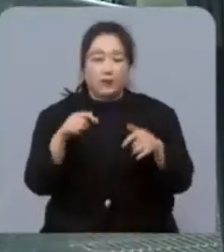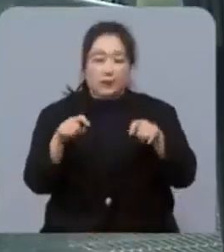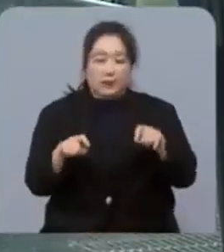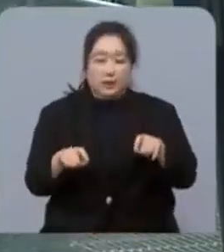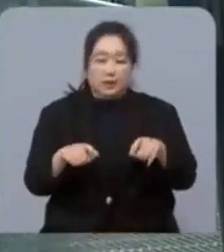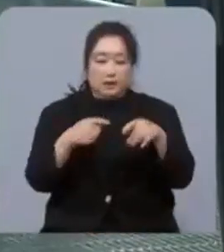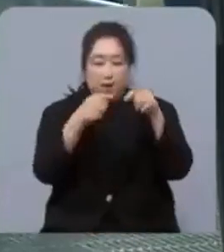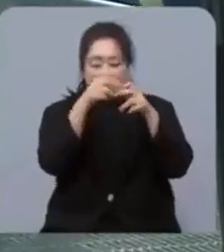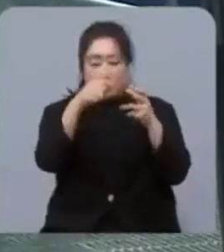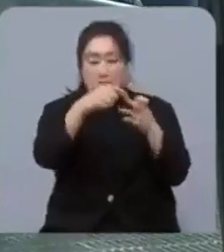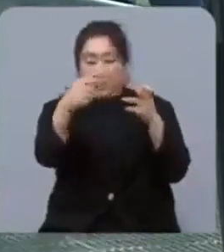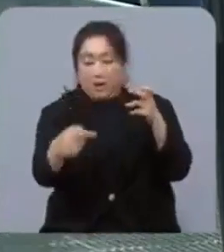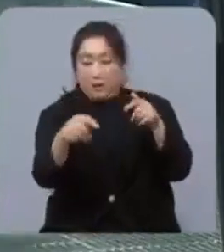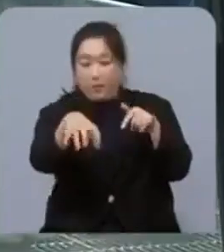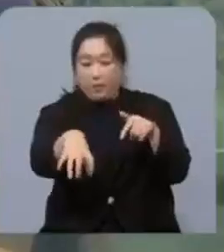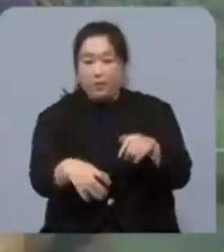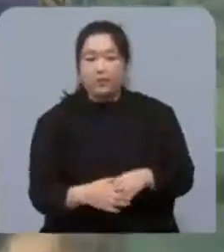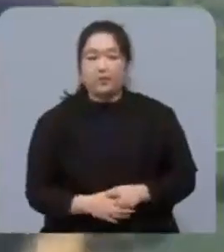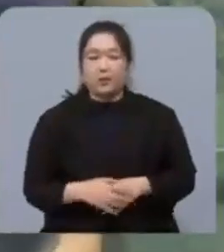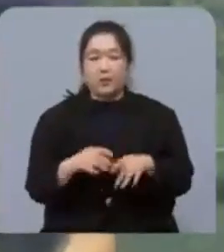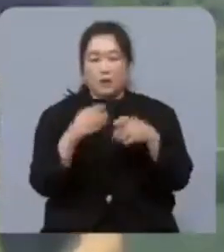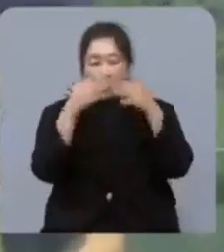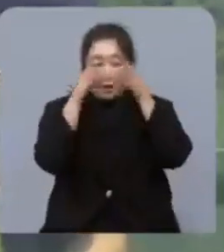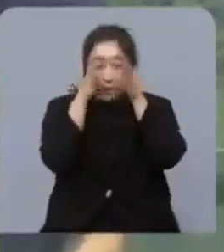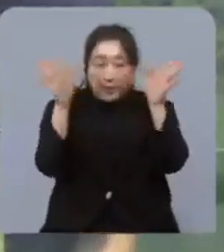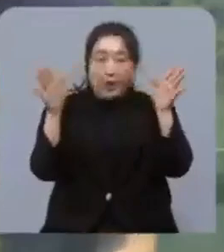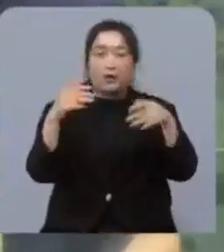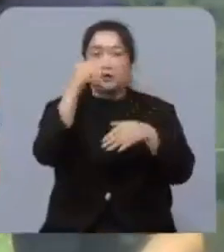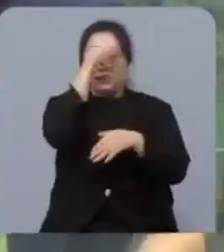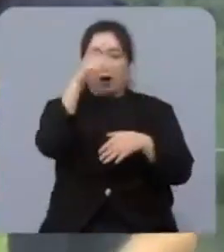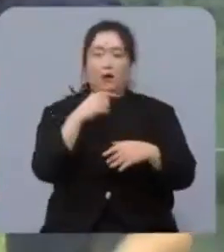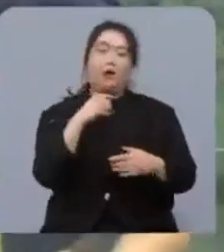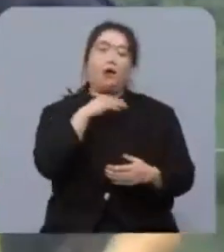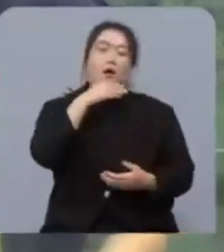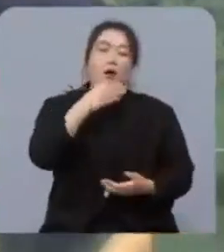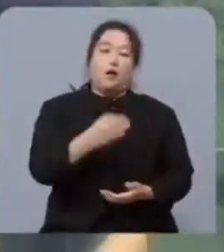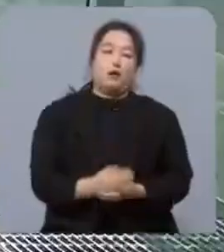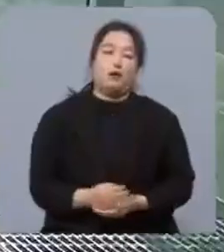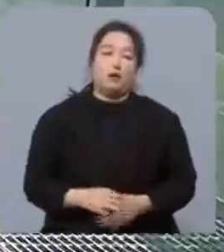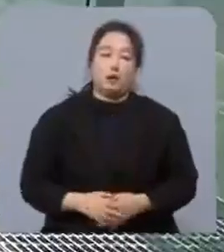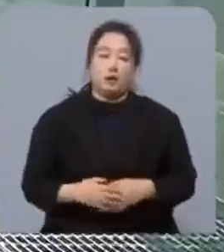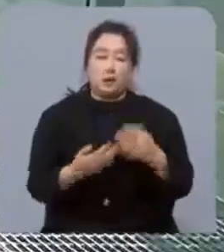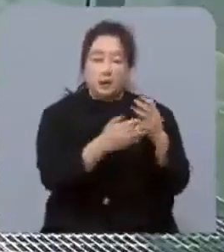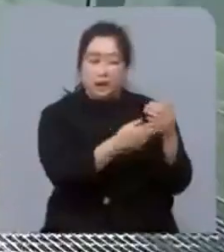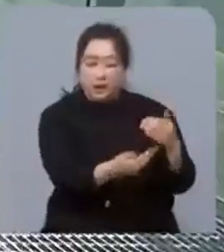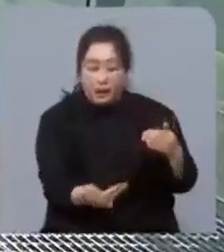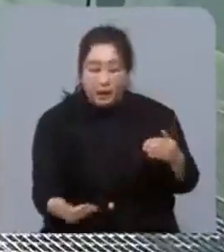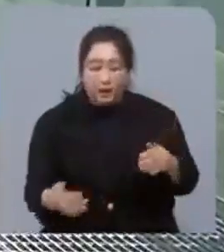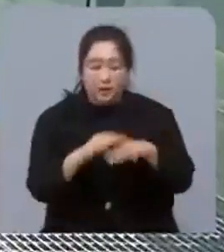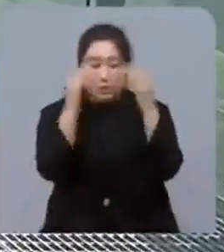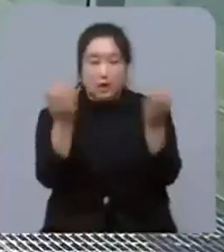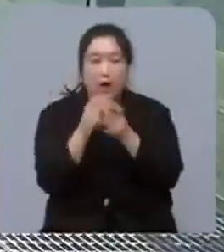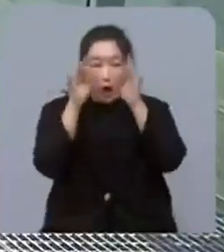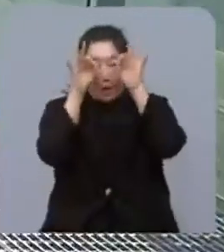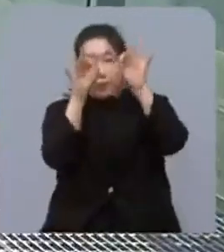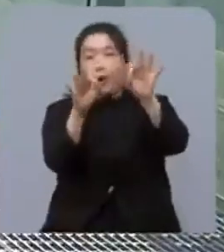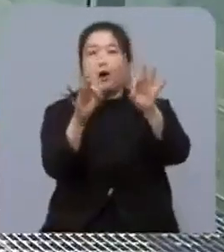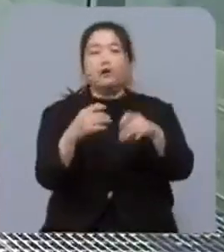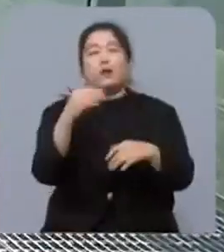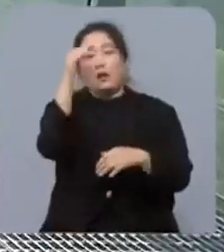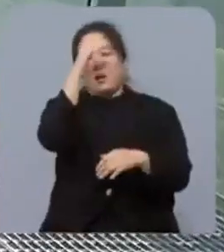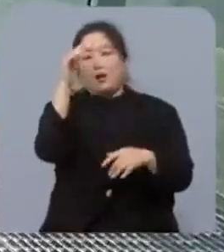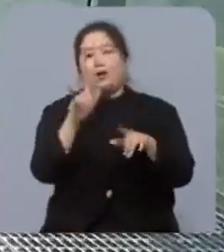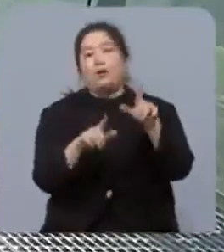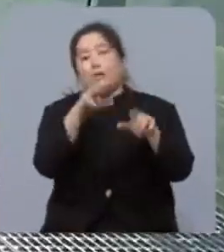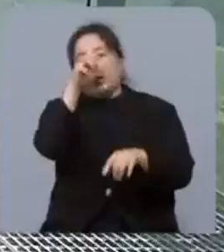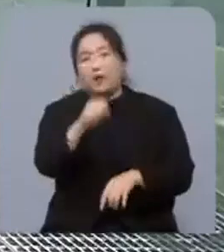전망 지점과 탁 트인 풍경에 감탄사가 절로 나옵니다. 남한강이랑 이렇게 다 볼 수 있는 이 절경이 가장 좋은 것